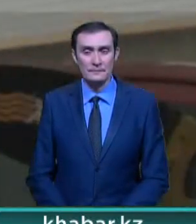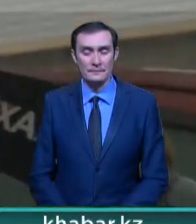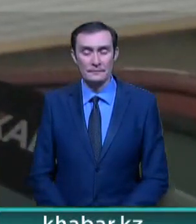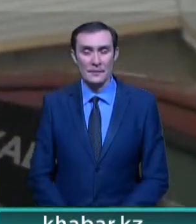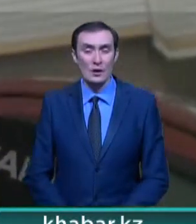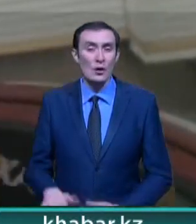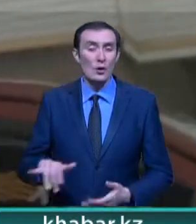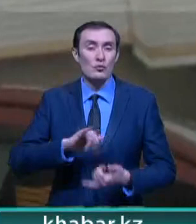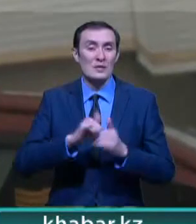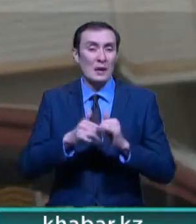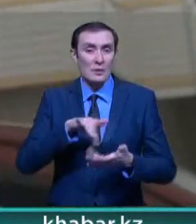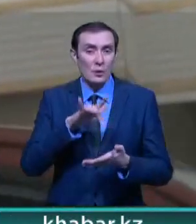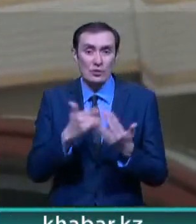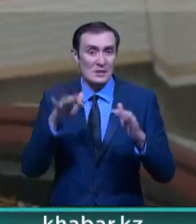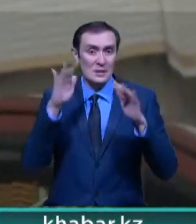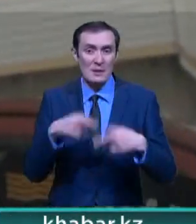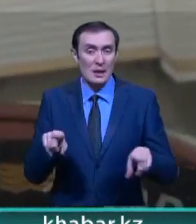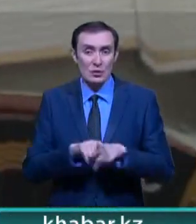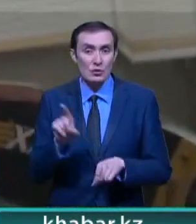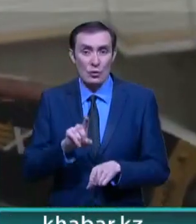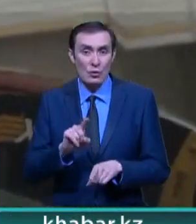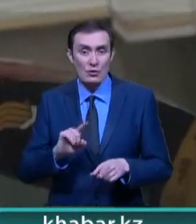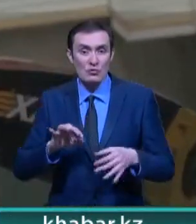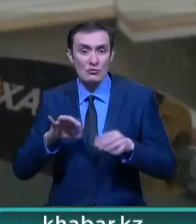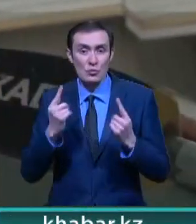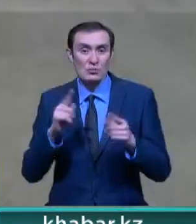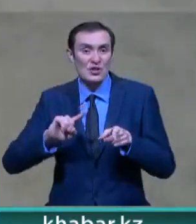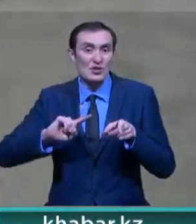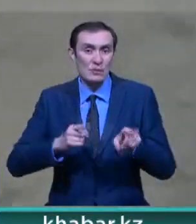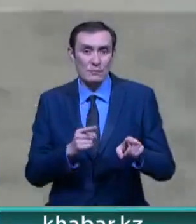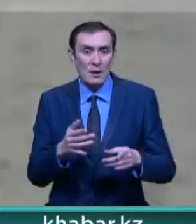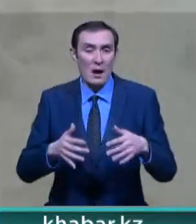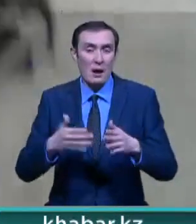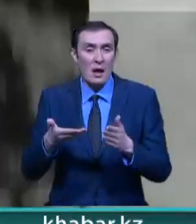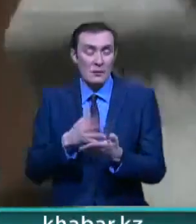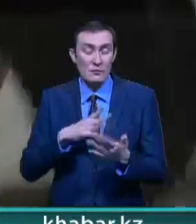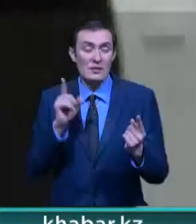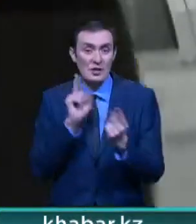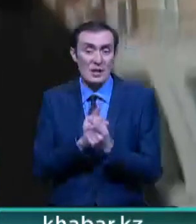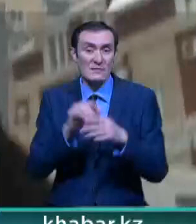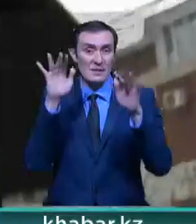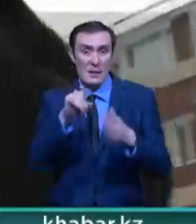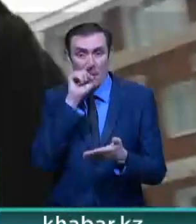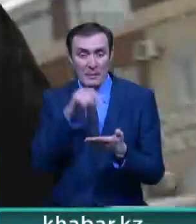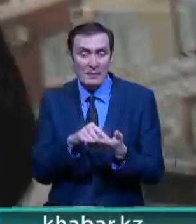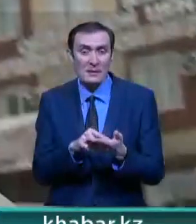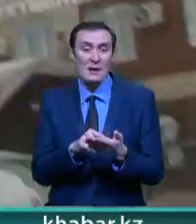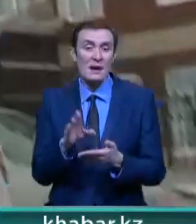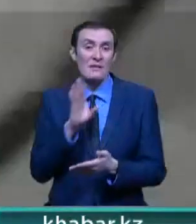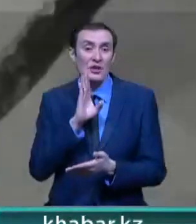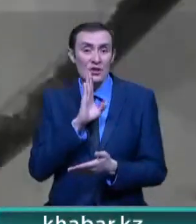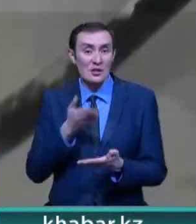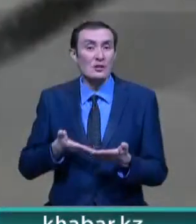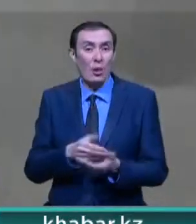В Каменогорске нынче зимы такие, что даже внедорожник приходится откапывать. Встречались в сегодняшний снегопад и автоледи с